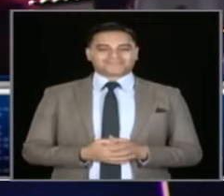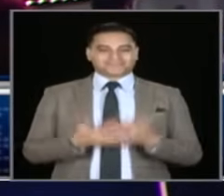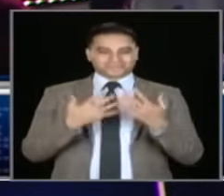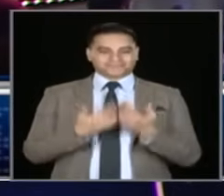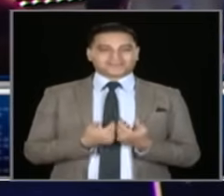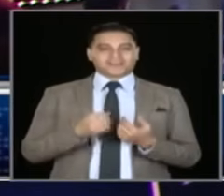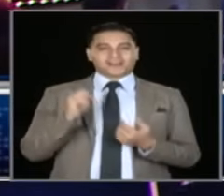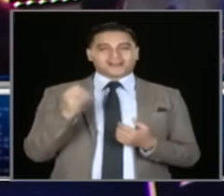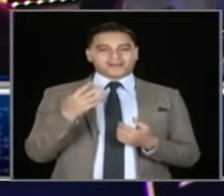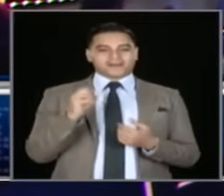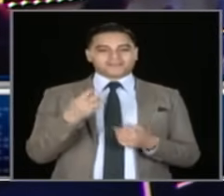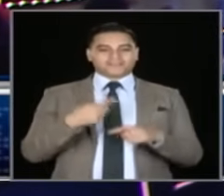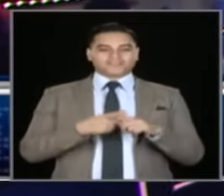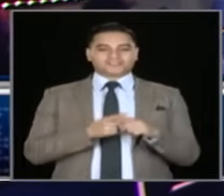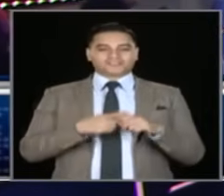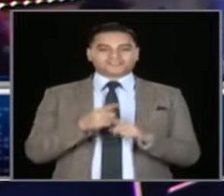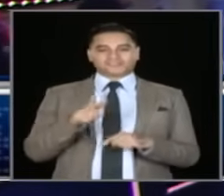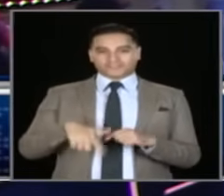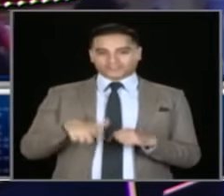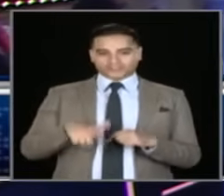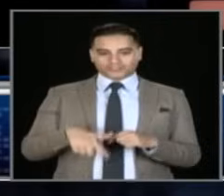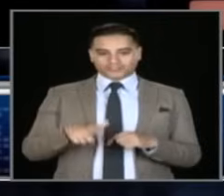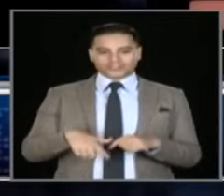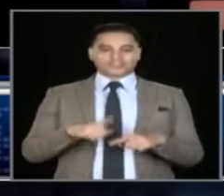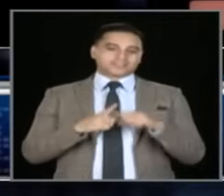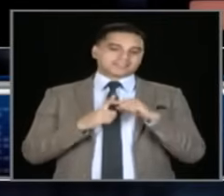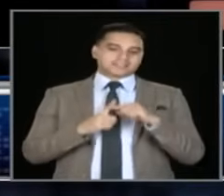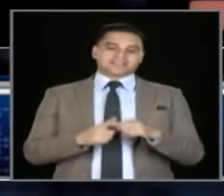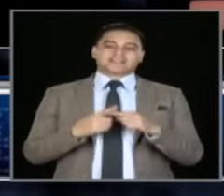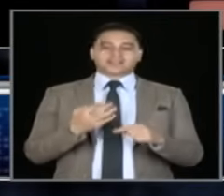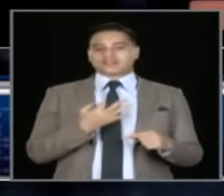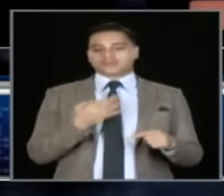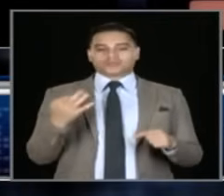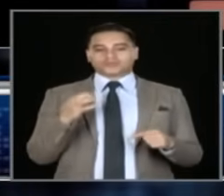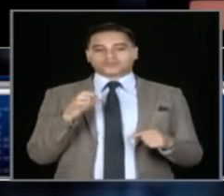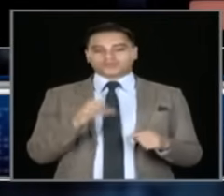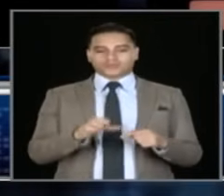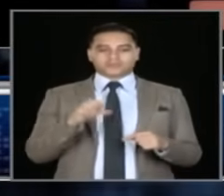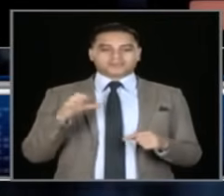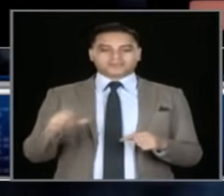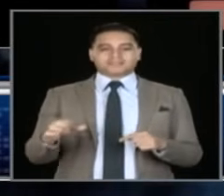حل المسألة الآتية، 14 في 16 زائد